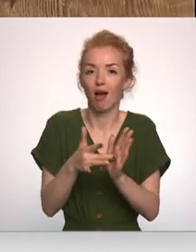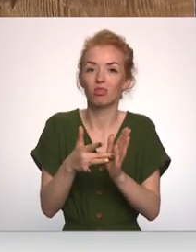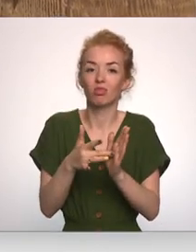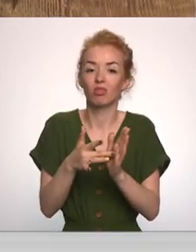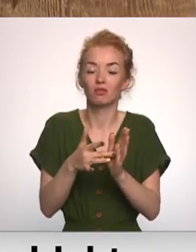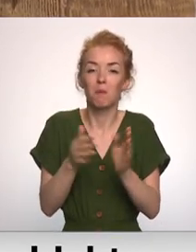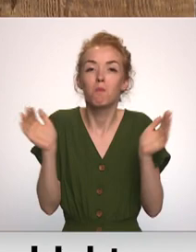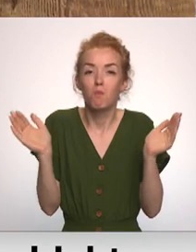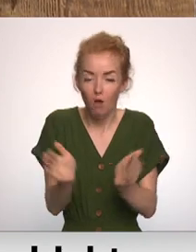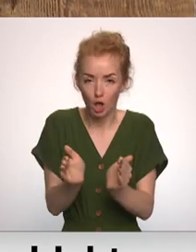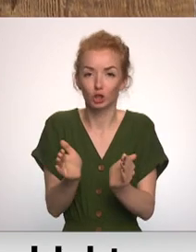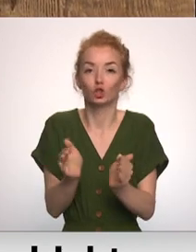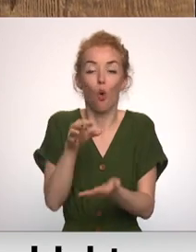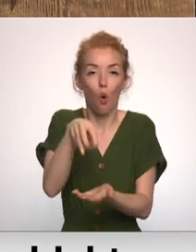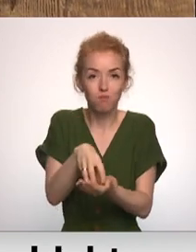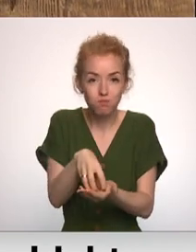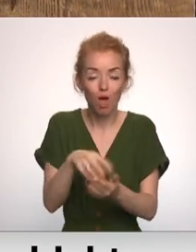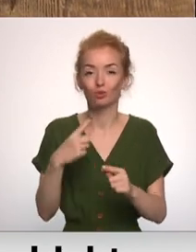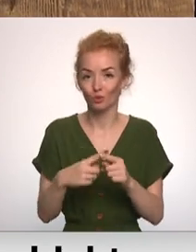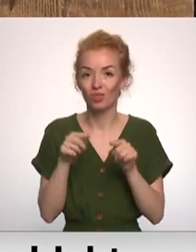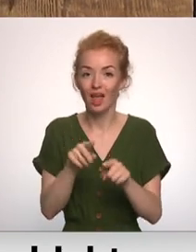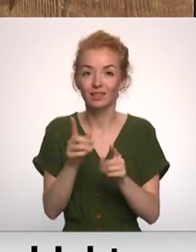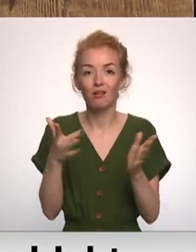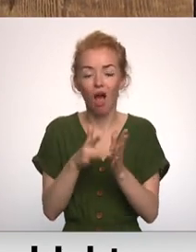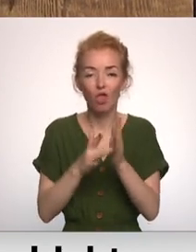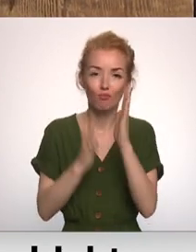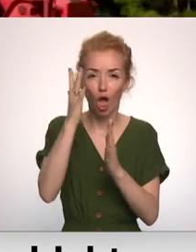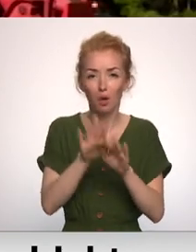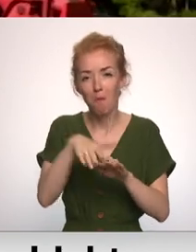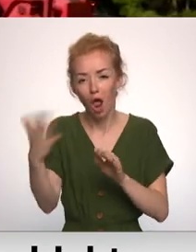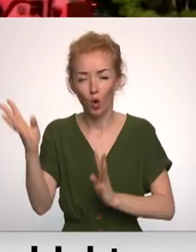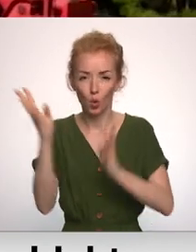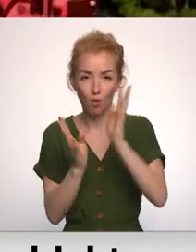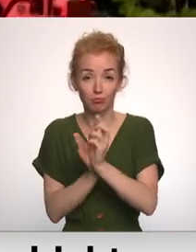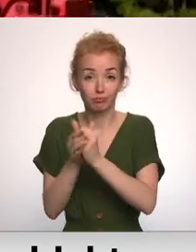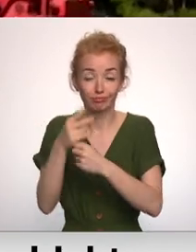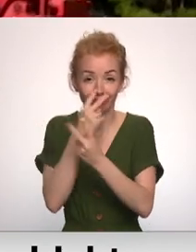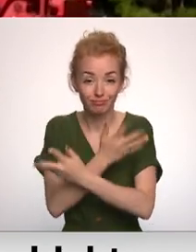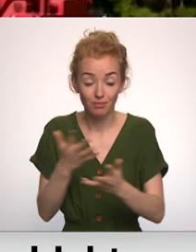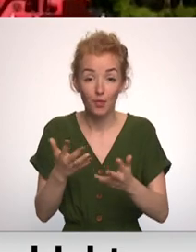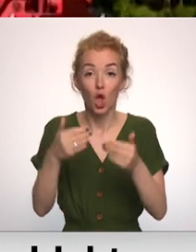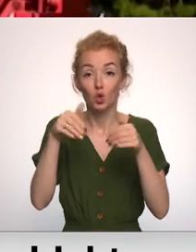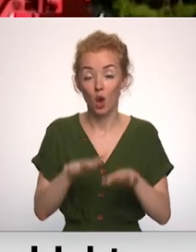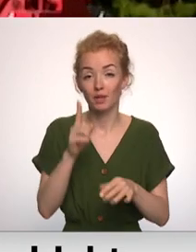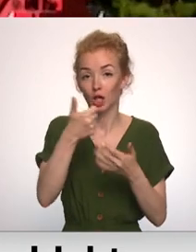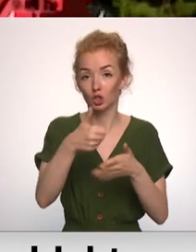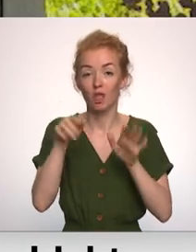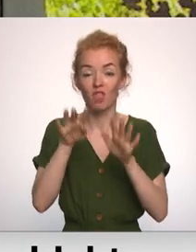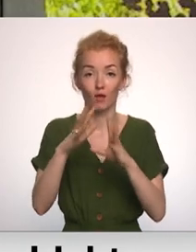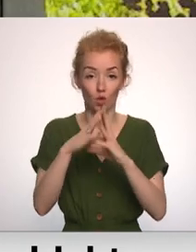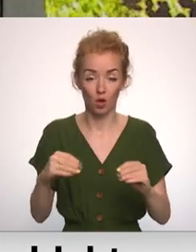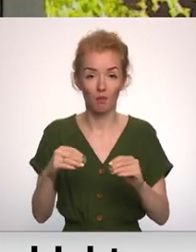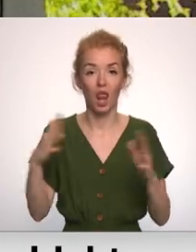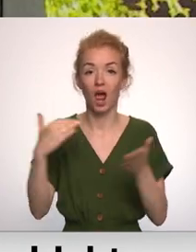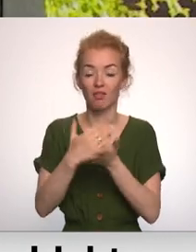kaut kāds neliels objekts, un tas ir kaut kur kādā mežmalā krūmos. Nojaukšanai lemti tikai 69 pieminekļi, jo